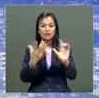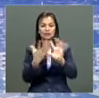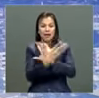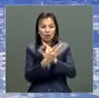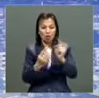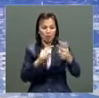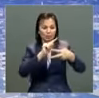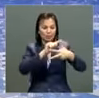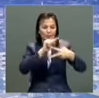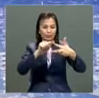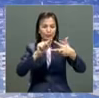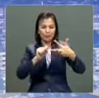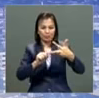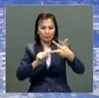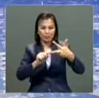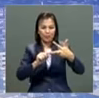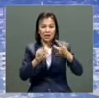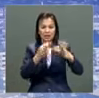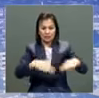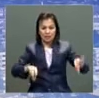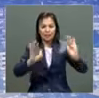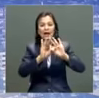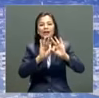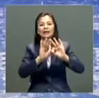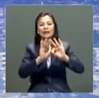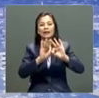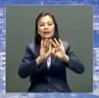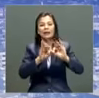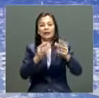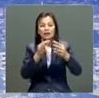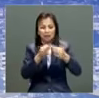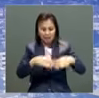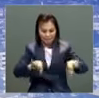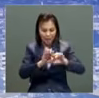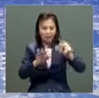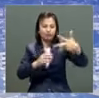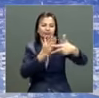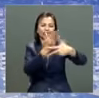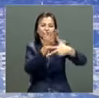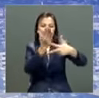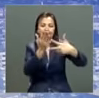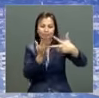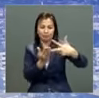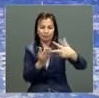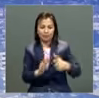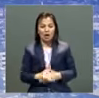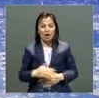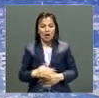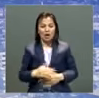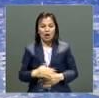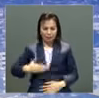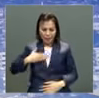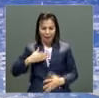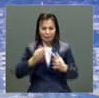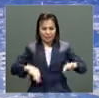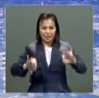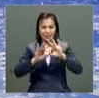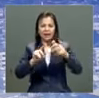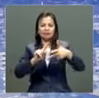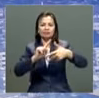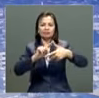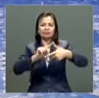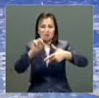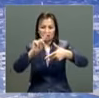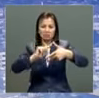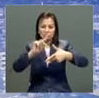มนะครับให้ความสำคัญไล่เรียงกันมาแต่เรื่องสุขภาพมาก่อนครับ